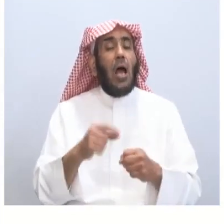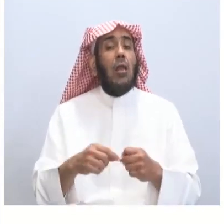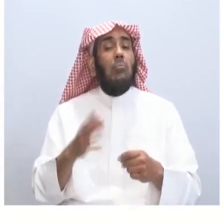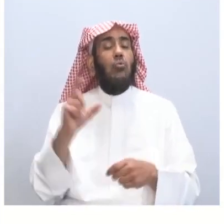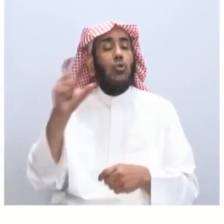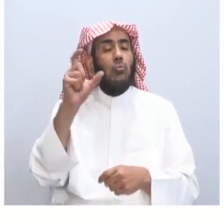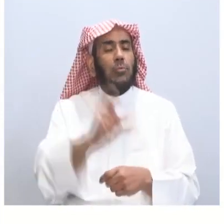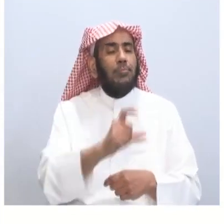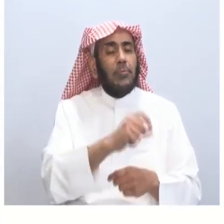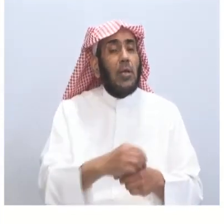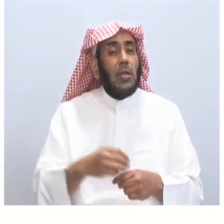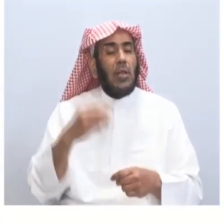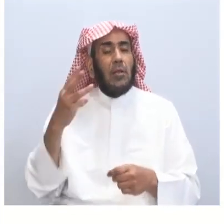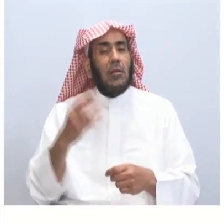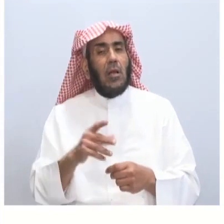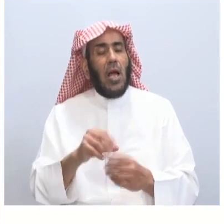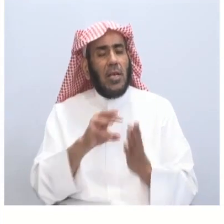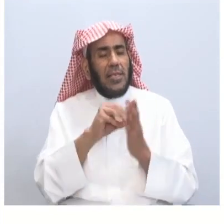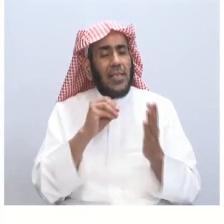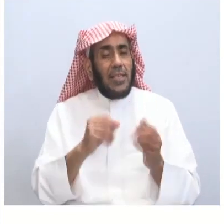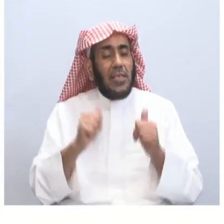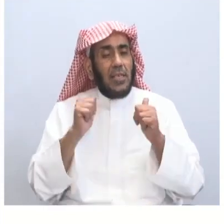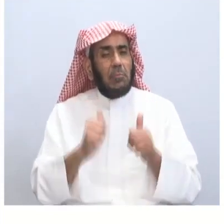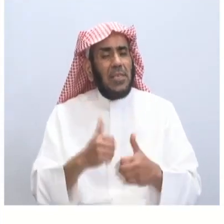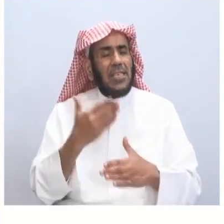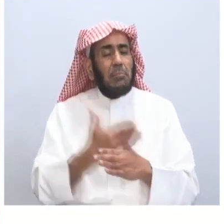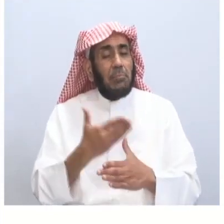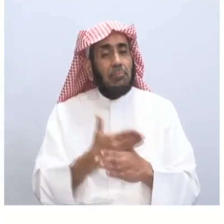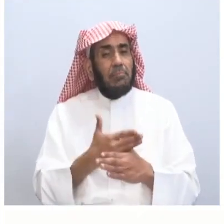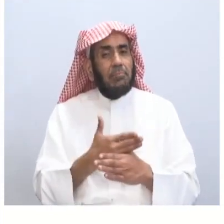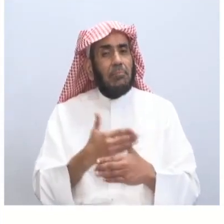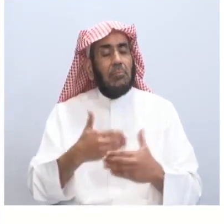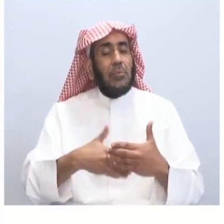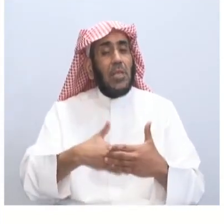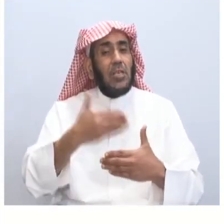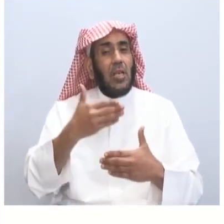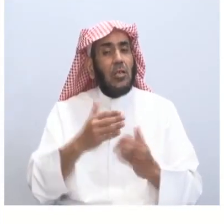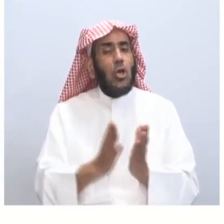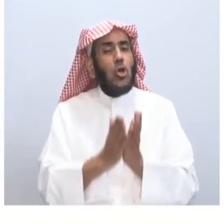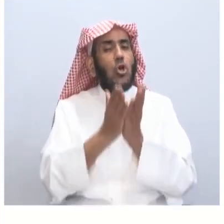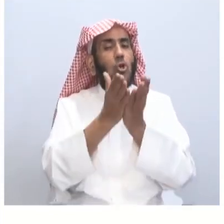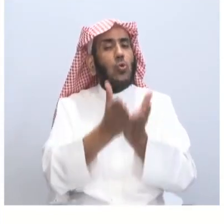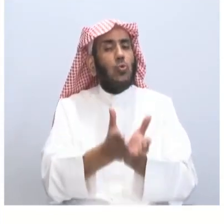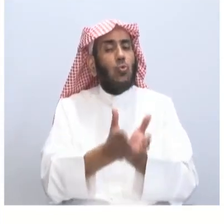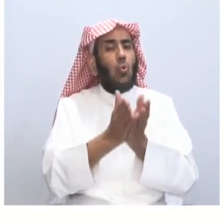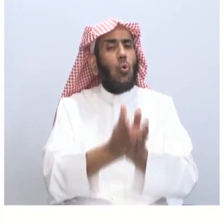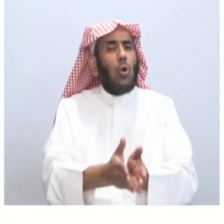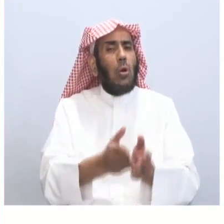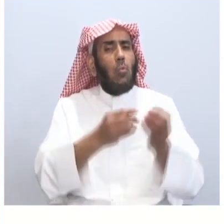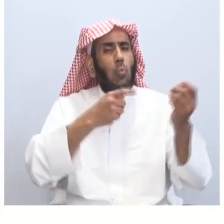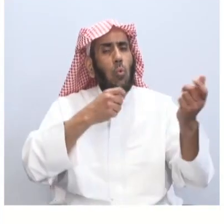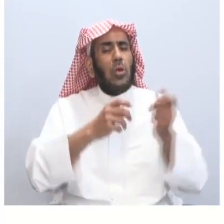المسلمون ثلاثه ان يستنتج الطالب سبب نشاه الاسطول الاسلامي